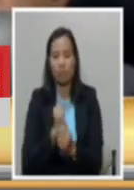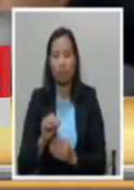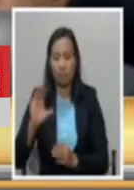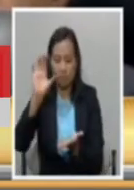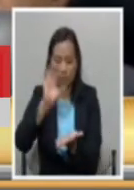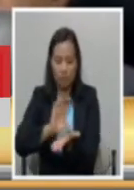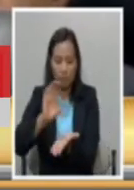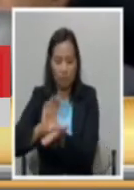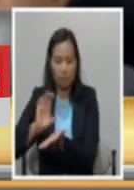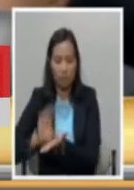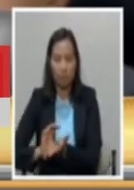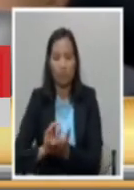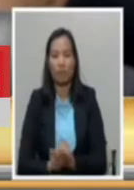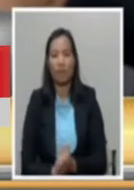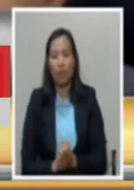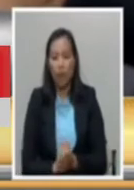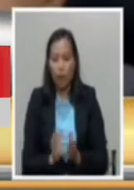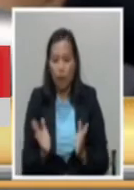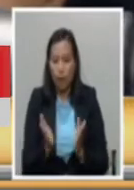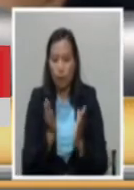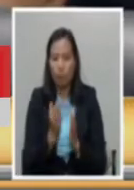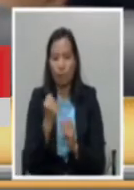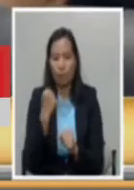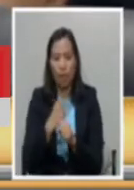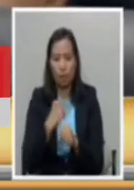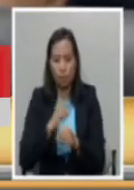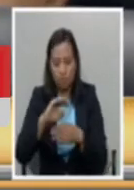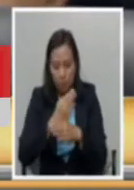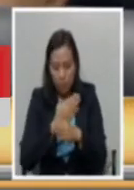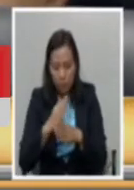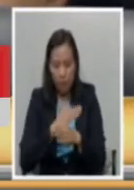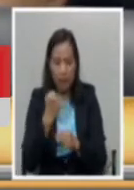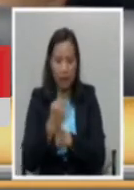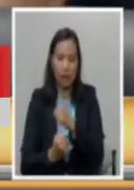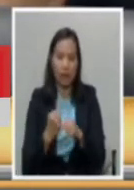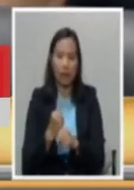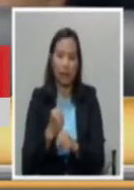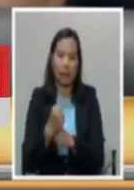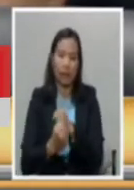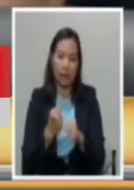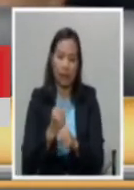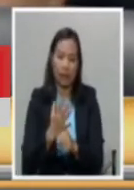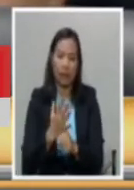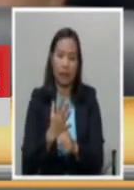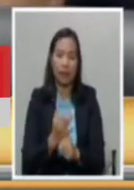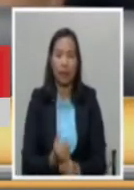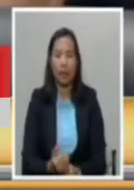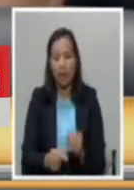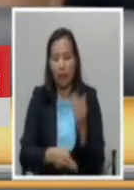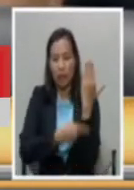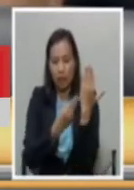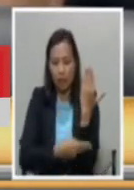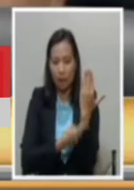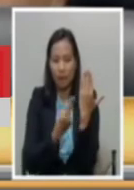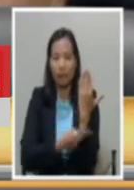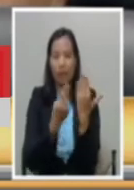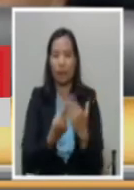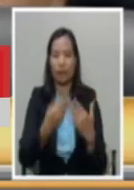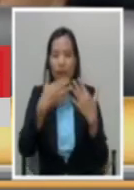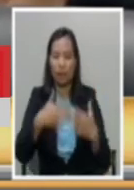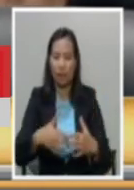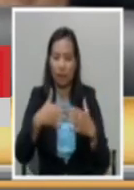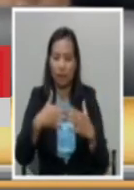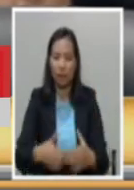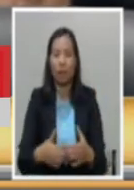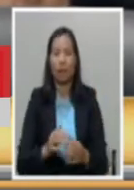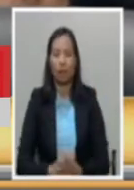นเขาประคองธุรกิจมาตลอดระยะเวลา5ปีวันนี้บางธุรกิจเช่นโรงแรมภาคการผลิตในภาคอุตสาหกรรม